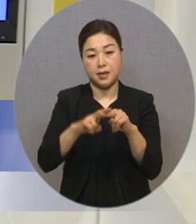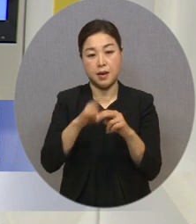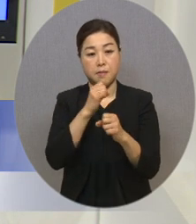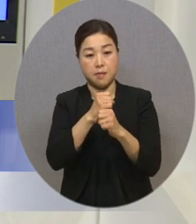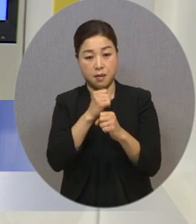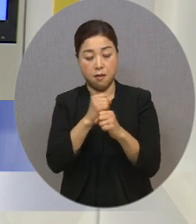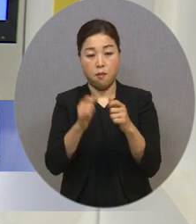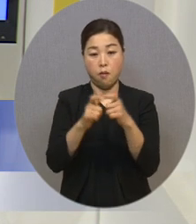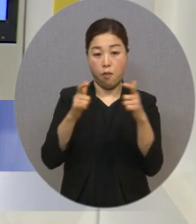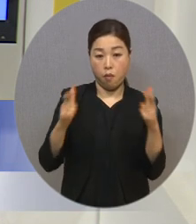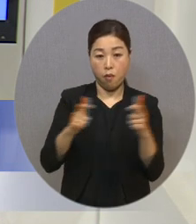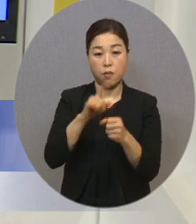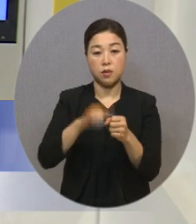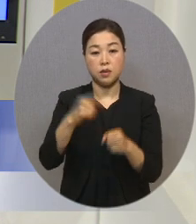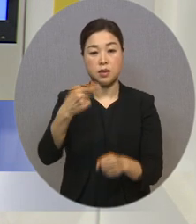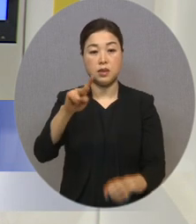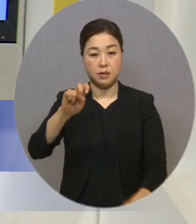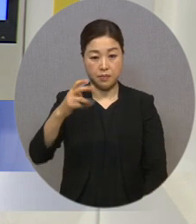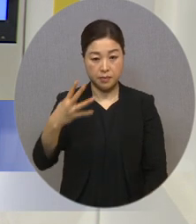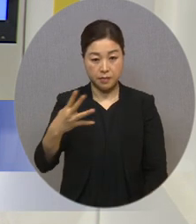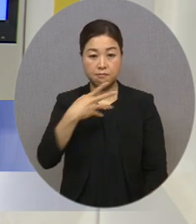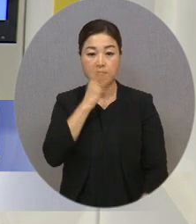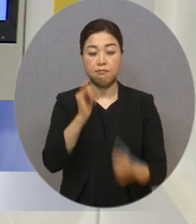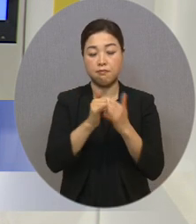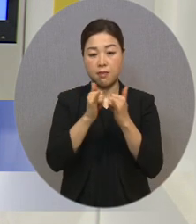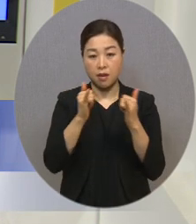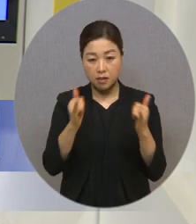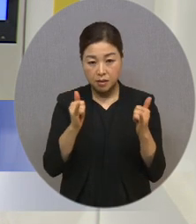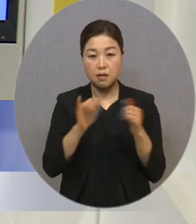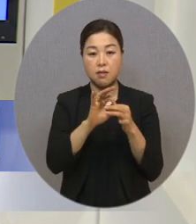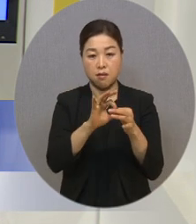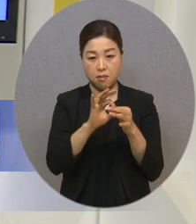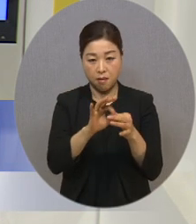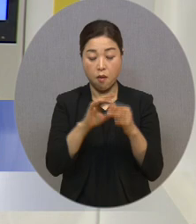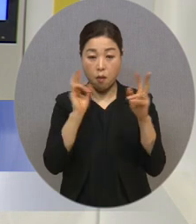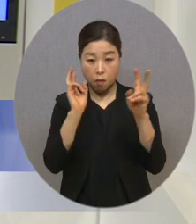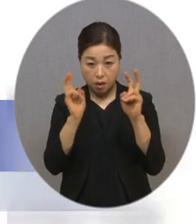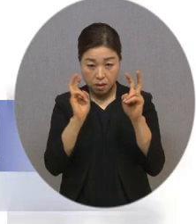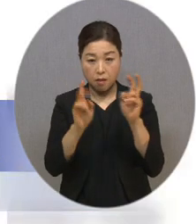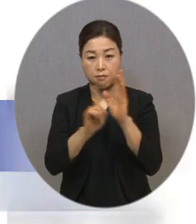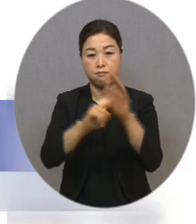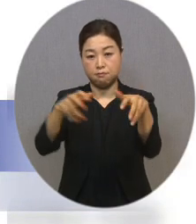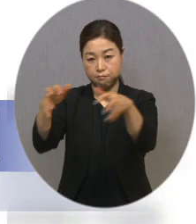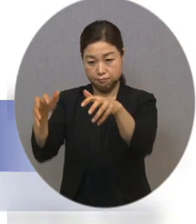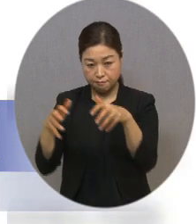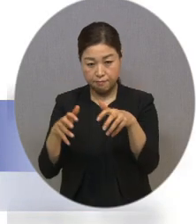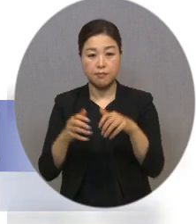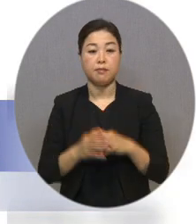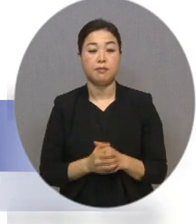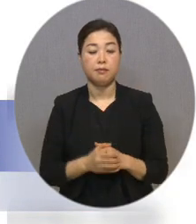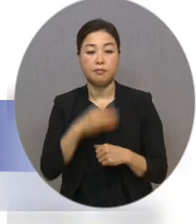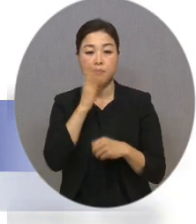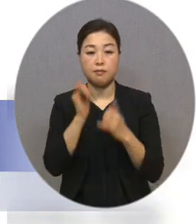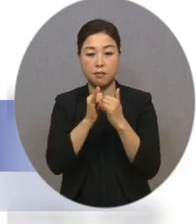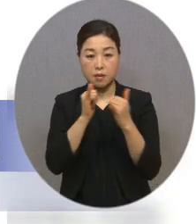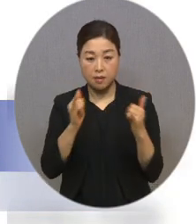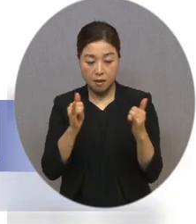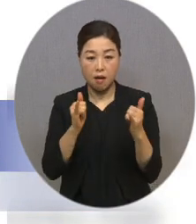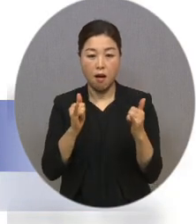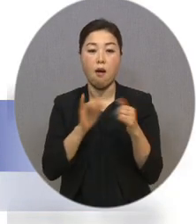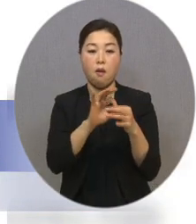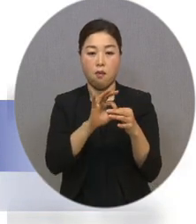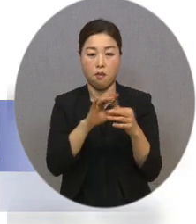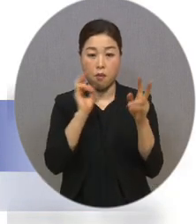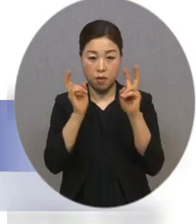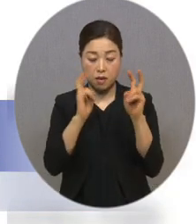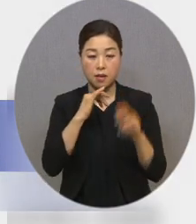창출 확대를 위해 2024년 고령자 친화기업 공모 사업을 추진합니다. 고령자 친화기업이란 60세